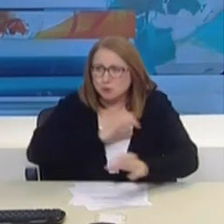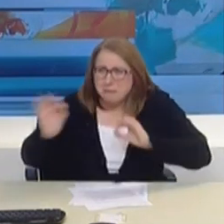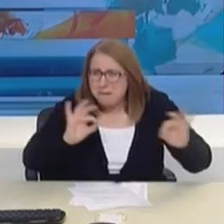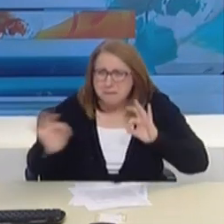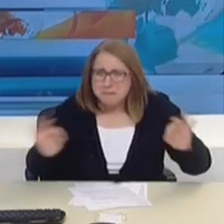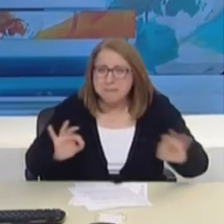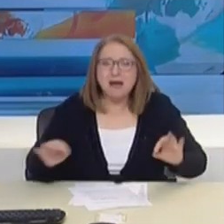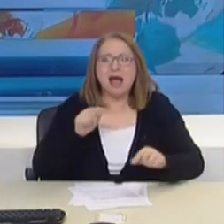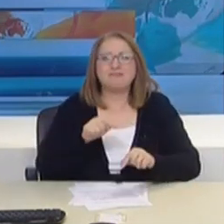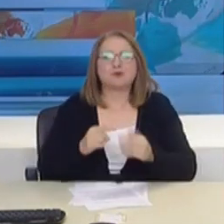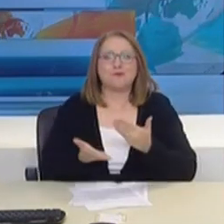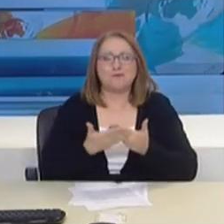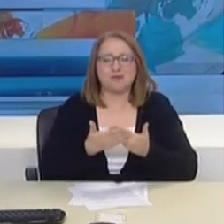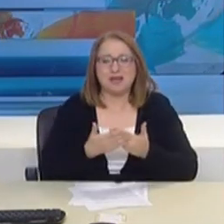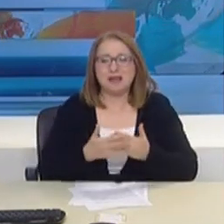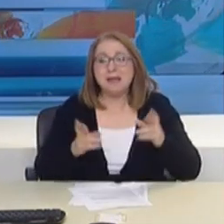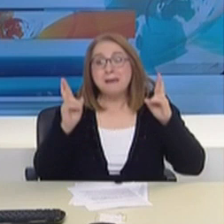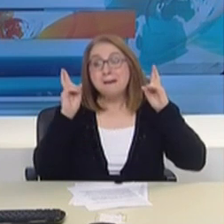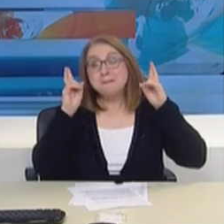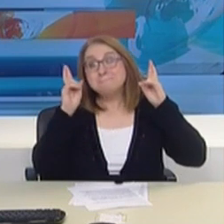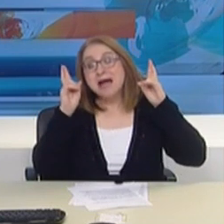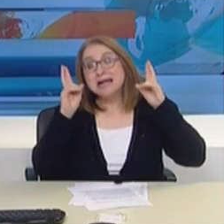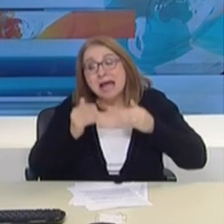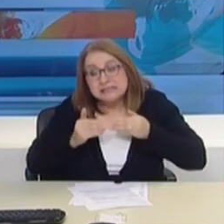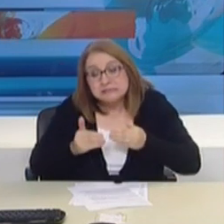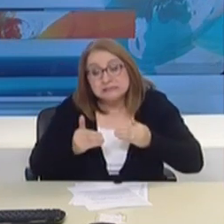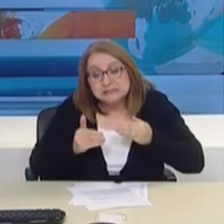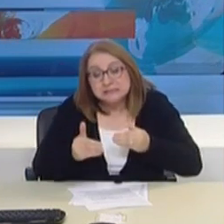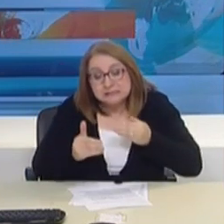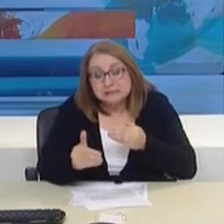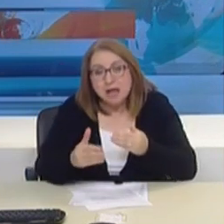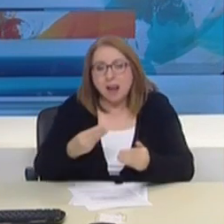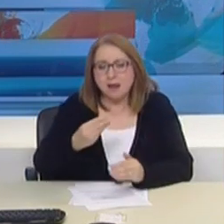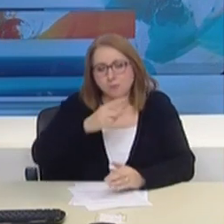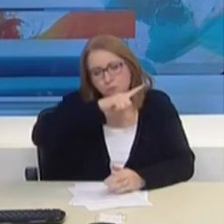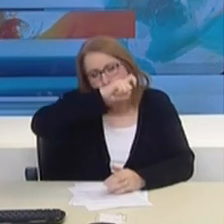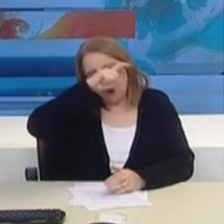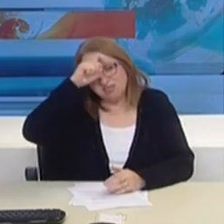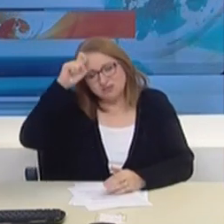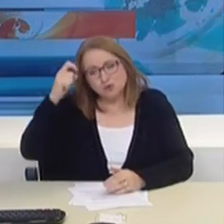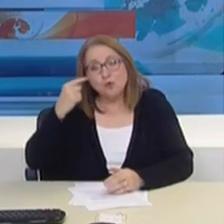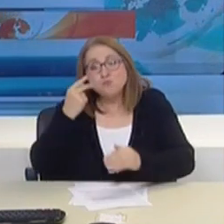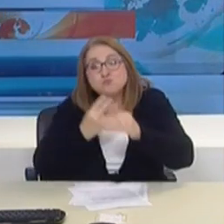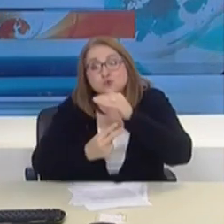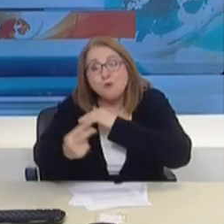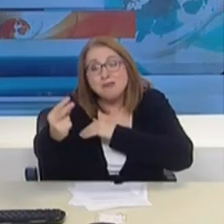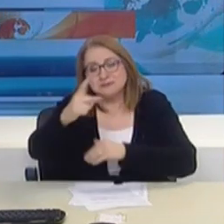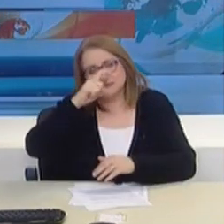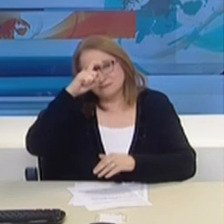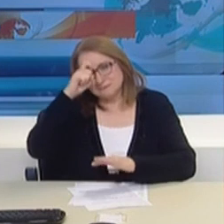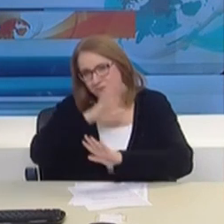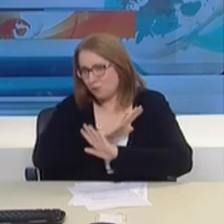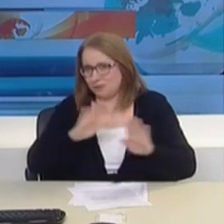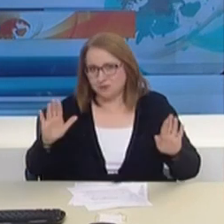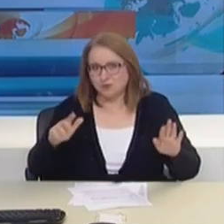μέτρα. Είναι πάρα πολύ δύσκολο στα μαθηματικά μοντέλα να υπολογίσει κανείς το πόσο προσφέρουν αυτά τα μέτρα